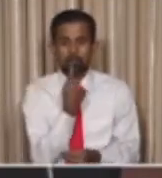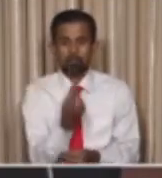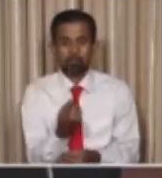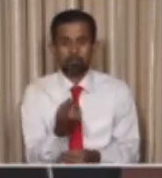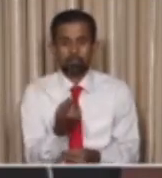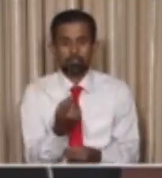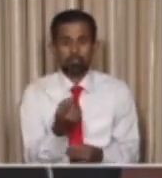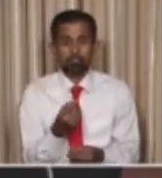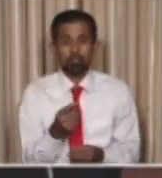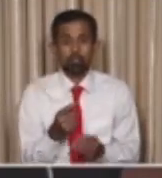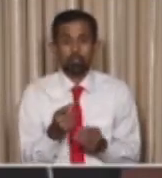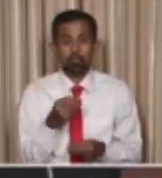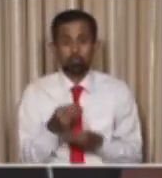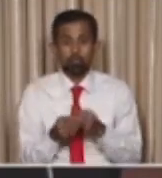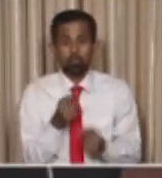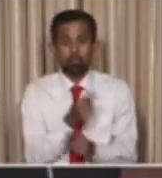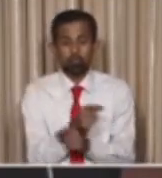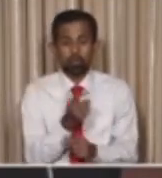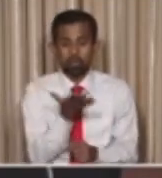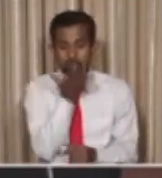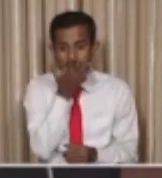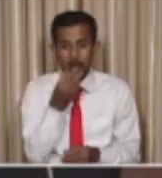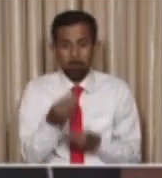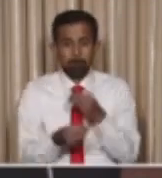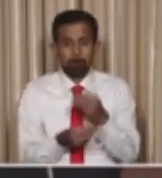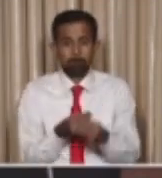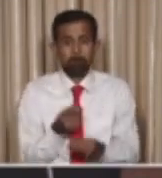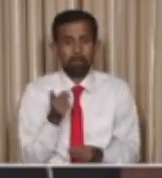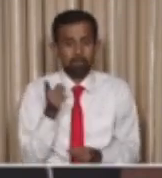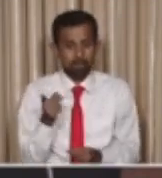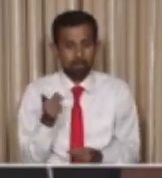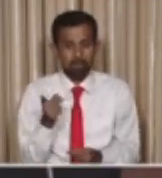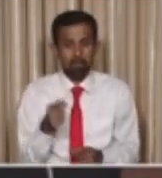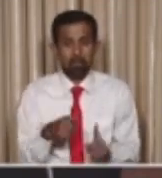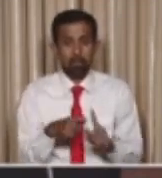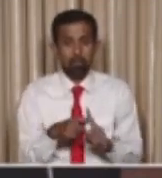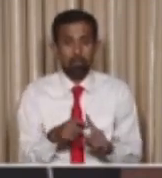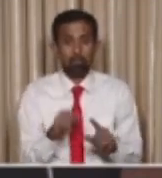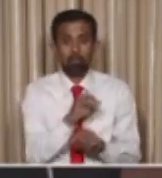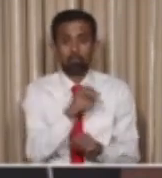වෘත්ති කියන්නේ බදු අහනවා. සීනි සභාගමකට කෝටි